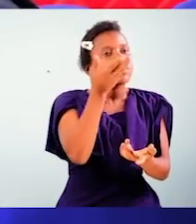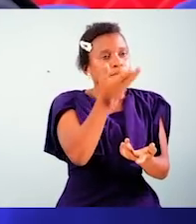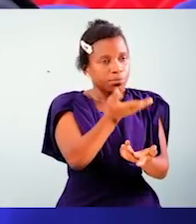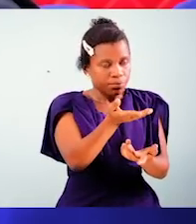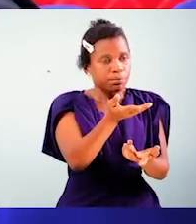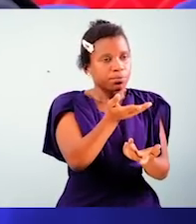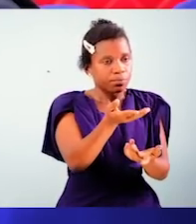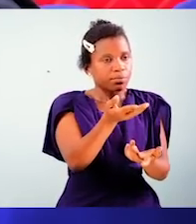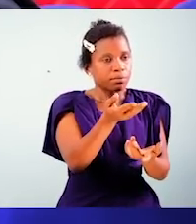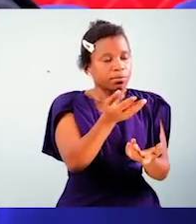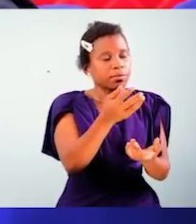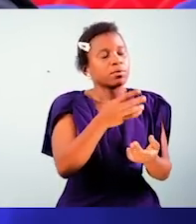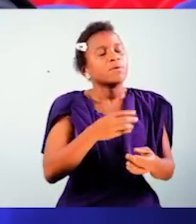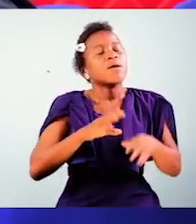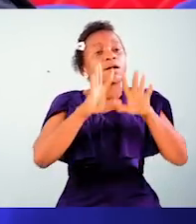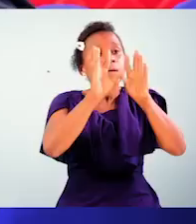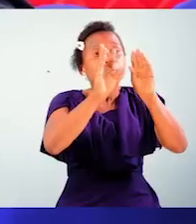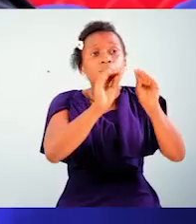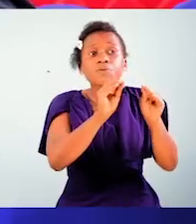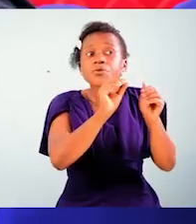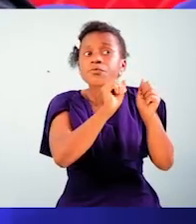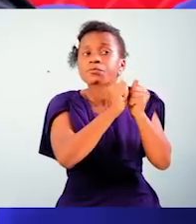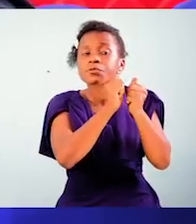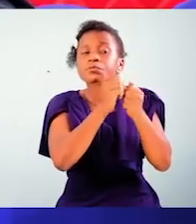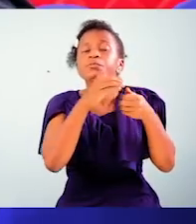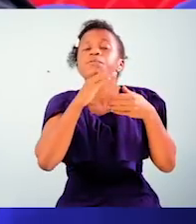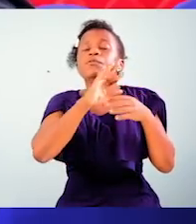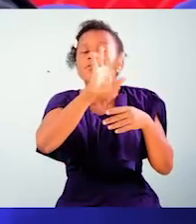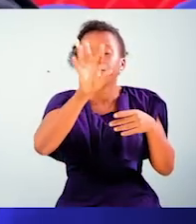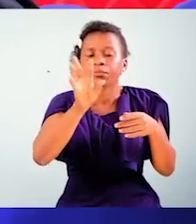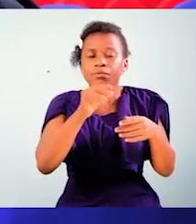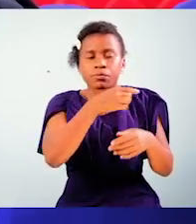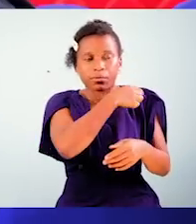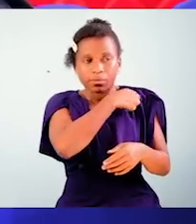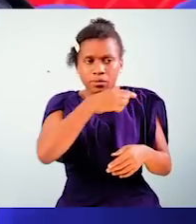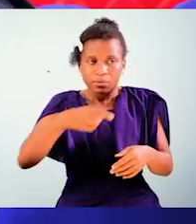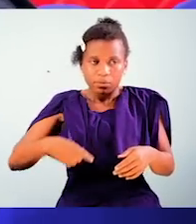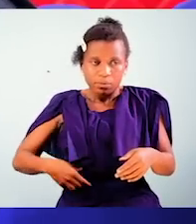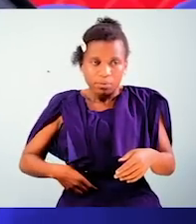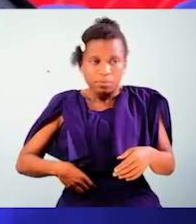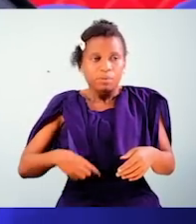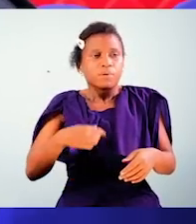kwa rais. Kibaya kile kifungu kilivyokaa, mimi na kitafsiriji kama vile ni